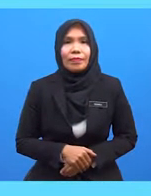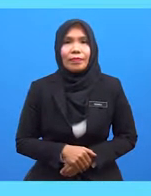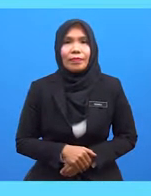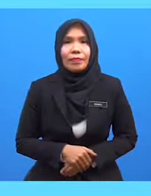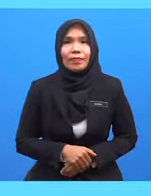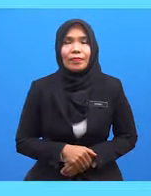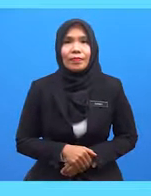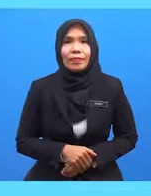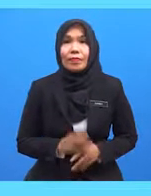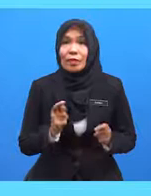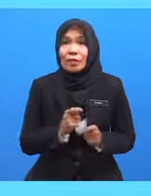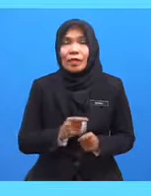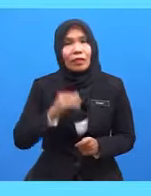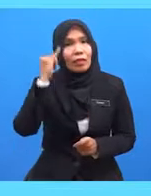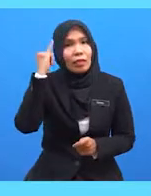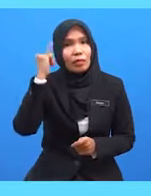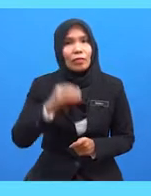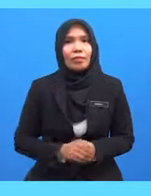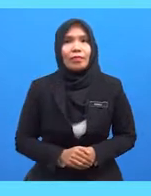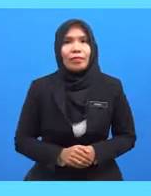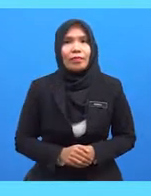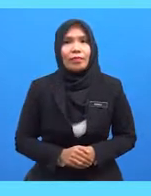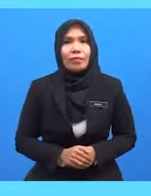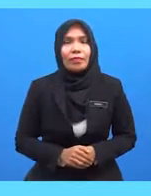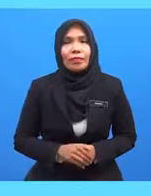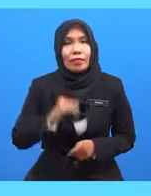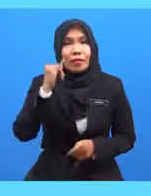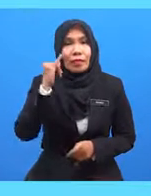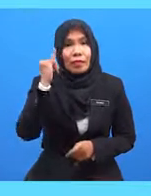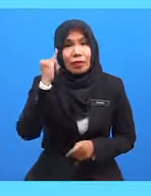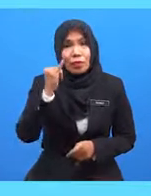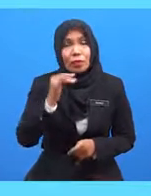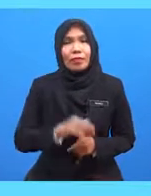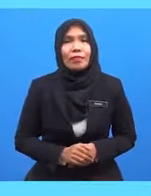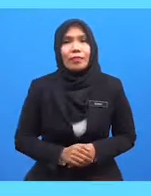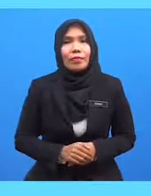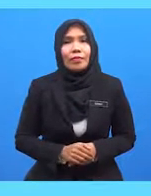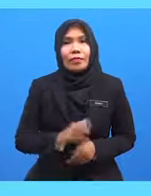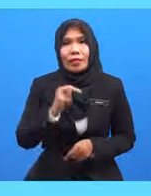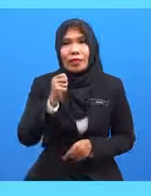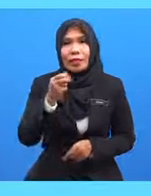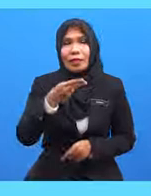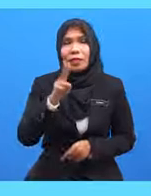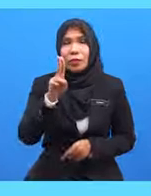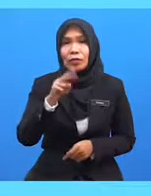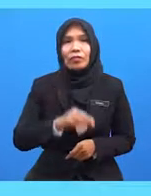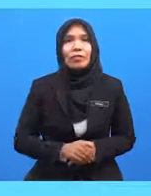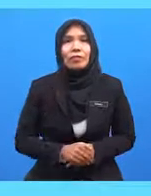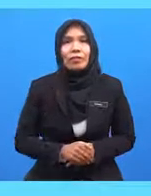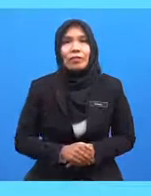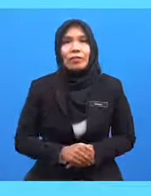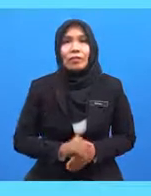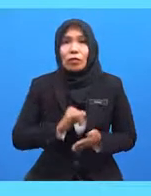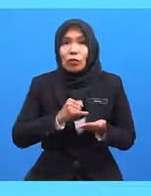ilmu, contoh ilmu, nahu, hisab, jumlah, baki,